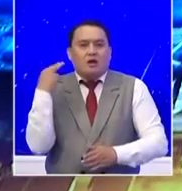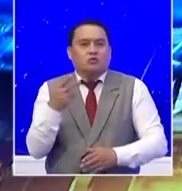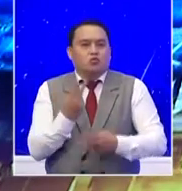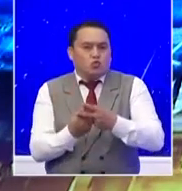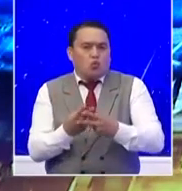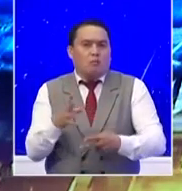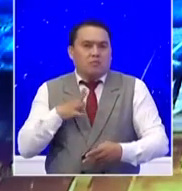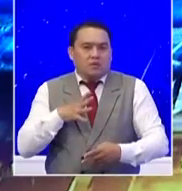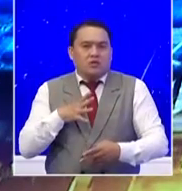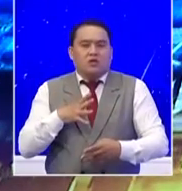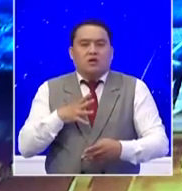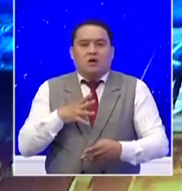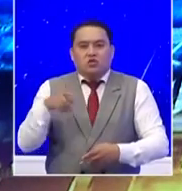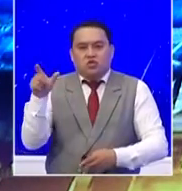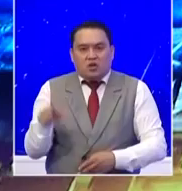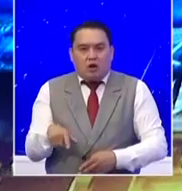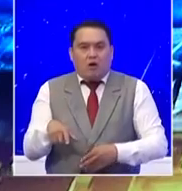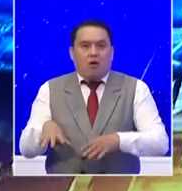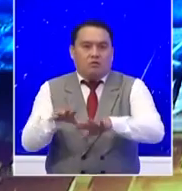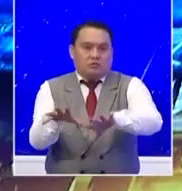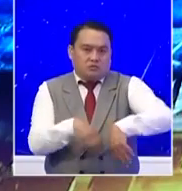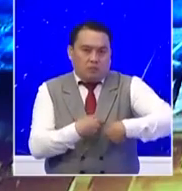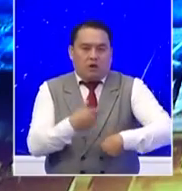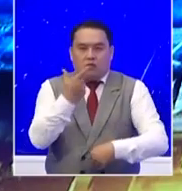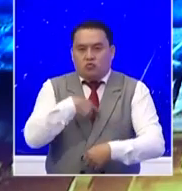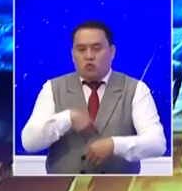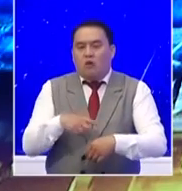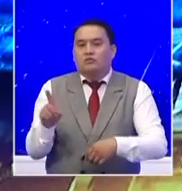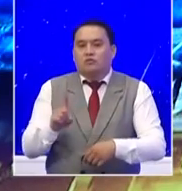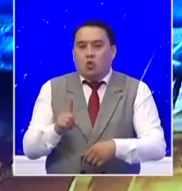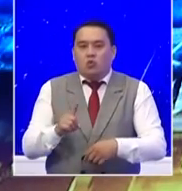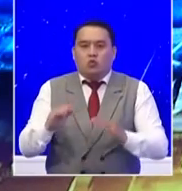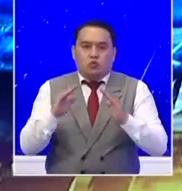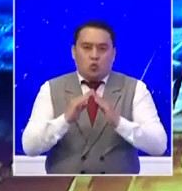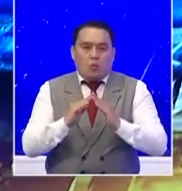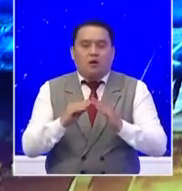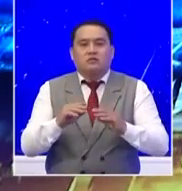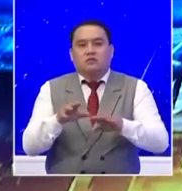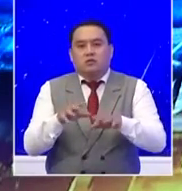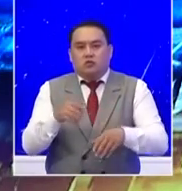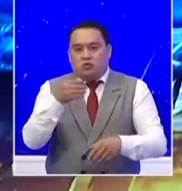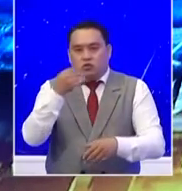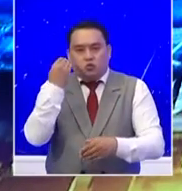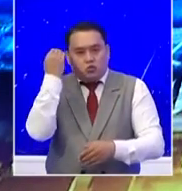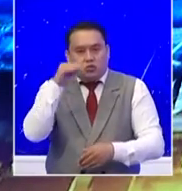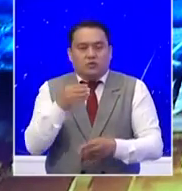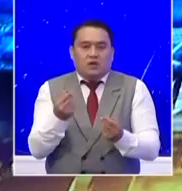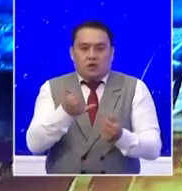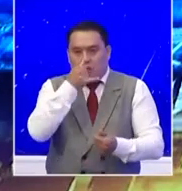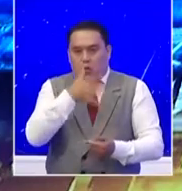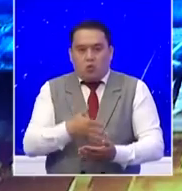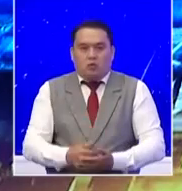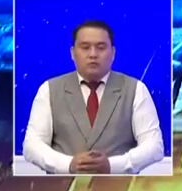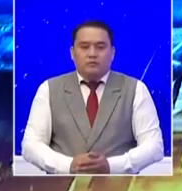гражданин посреди белого дня открыто похитил платежный терминал. Однако насладиться чужими деньгами ему не удалось, рассказывает